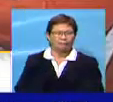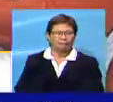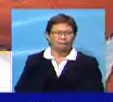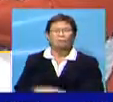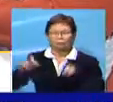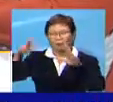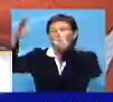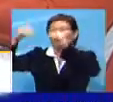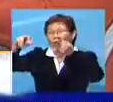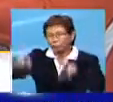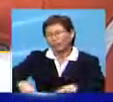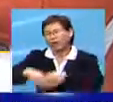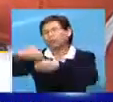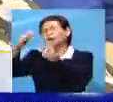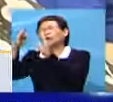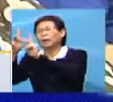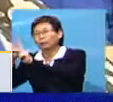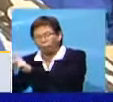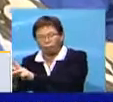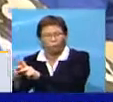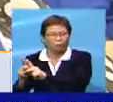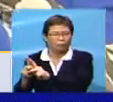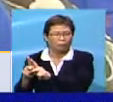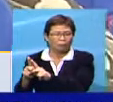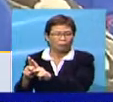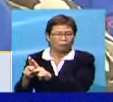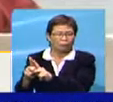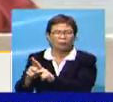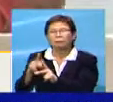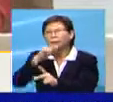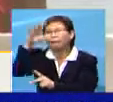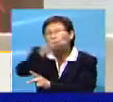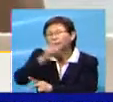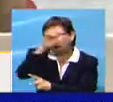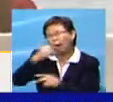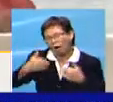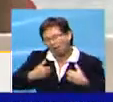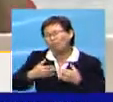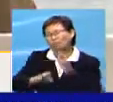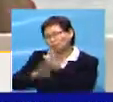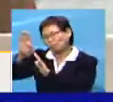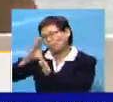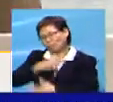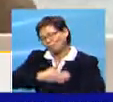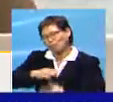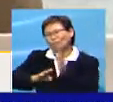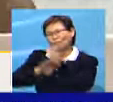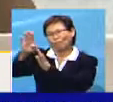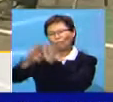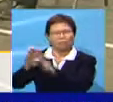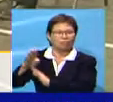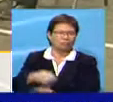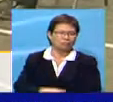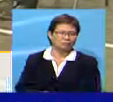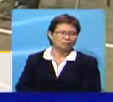agar rakyat di luar bandar, terutama di Sabah, tidak ketinggalan dari nikmat prasarana dan